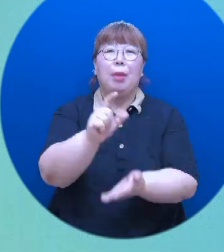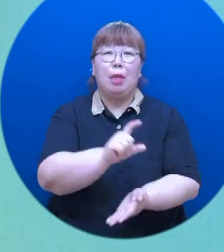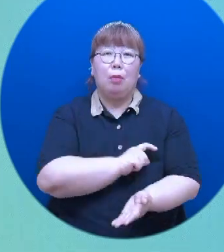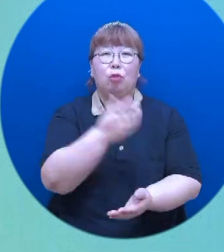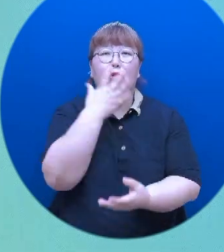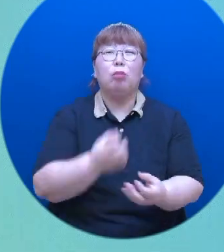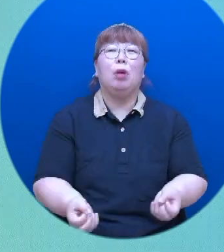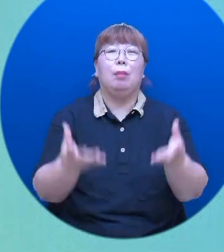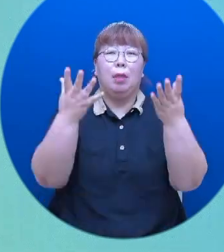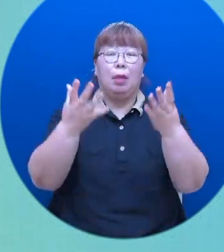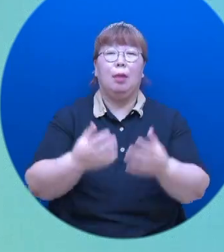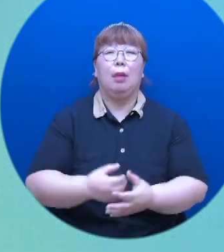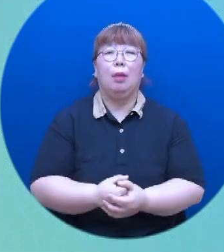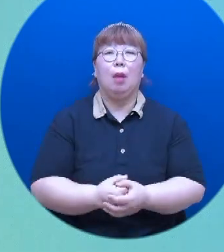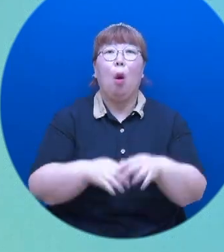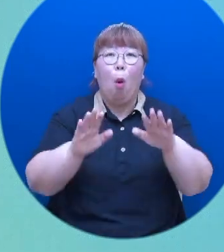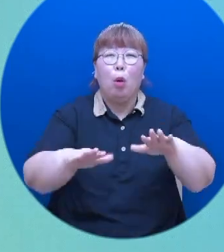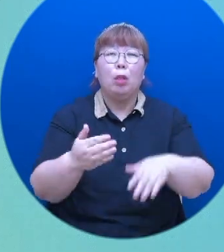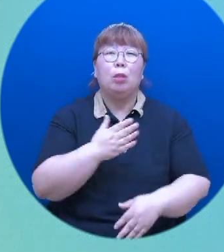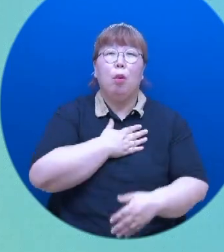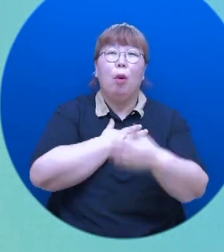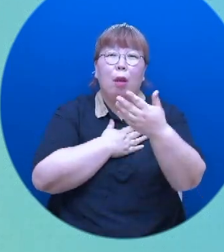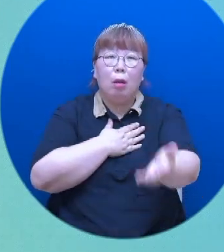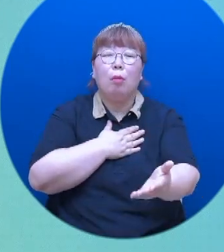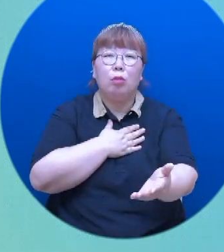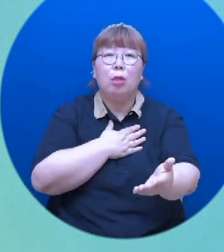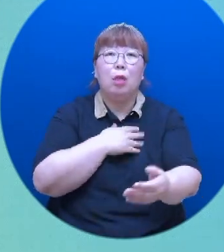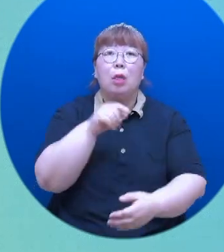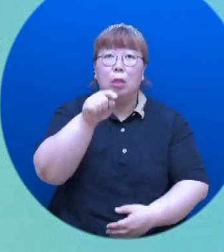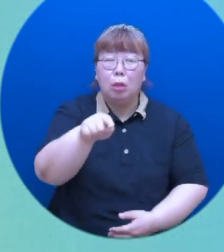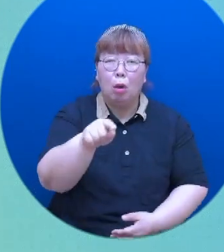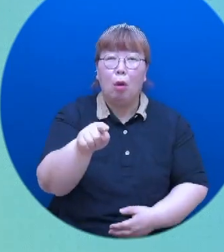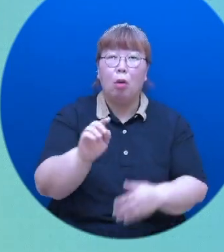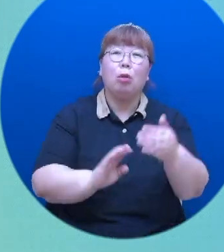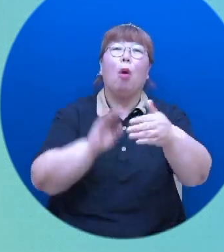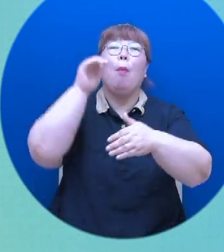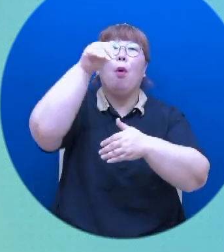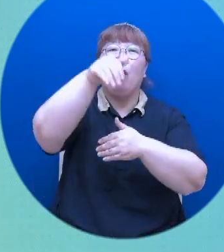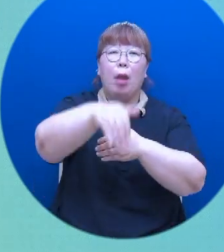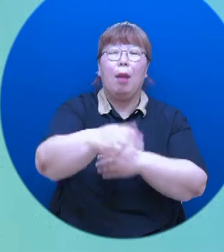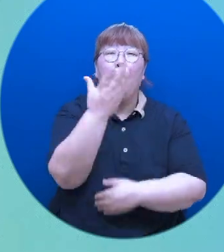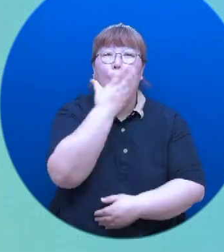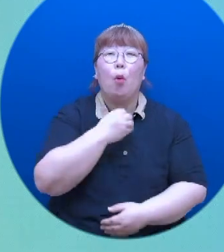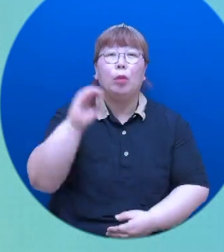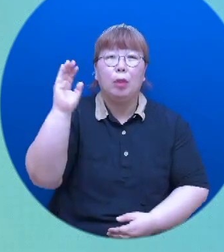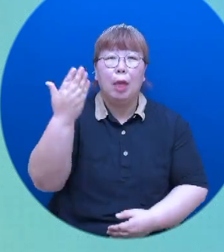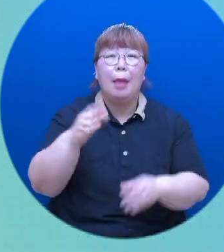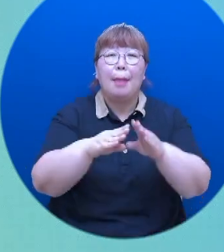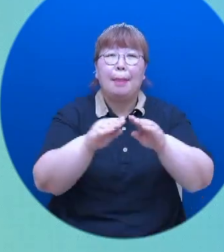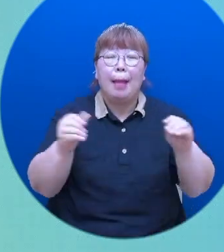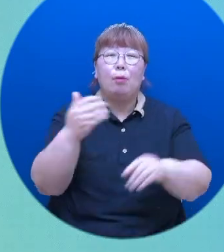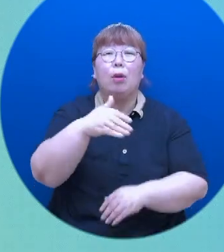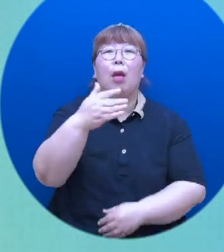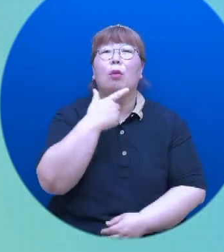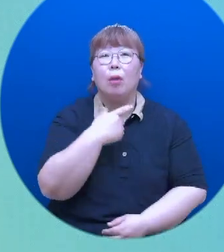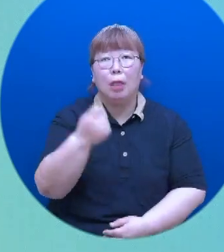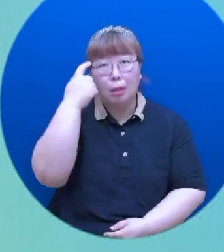축원합니다. 오늘도 저와 여러분이 저 너머에 복된 땅으로 가기를